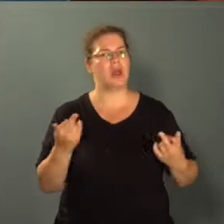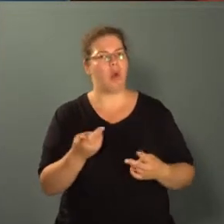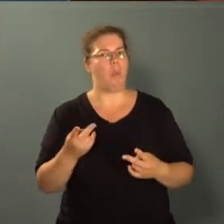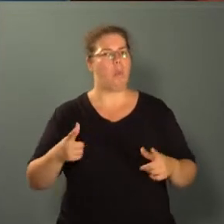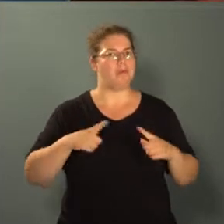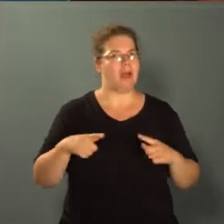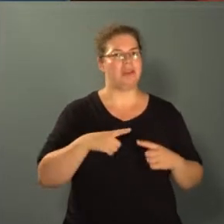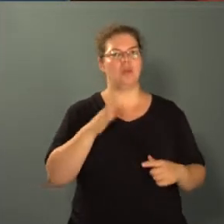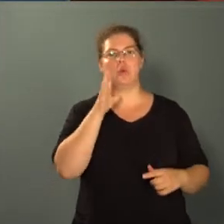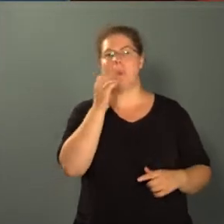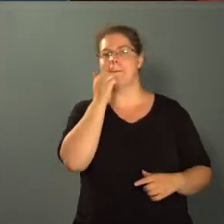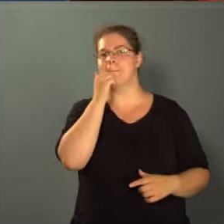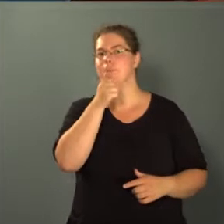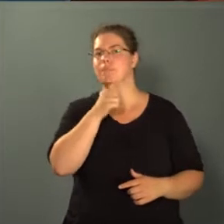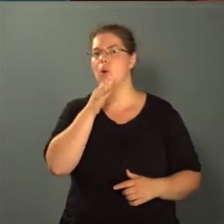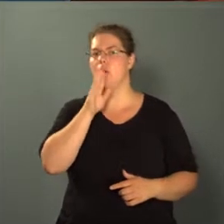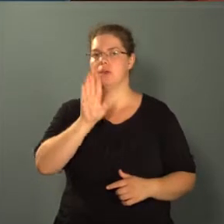ahol vártunk komposztnak való